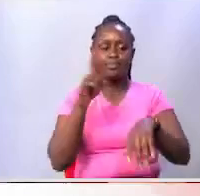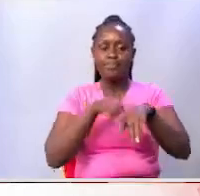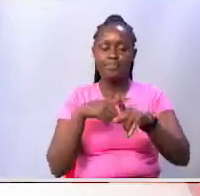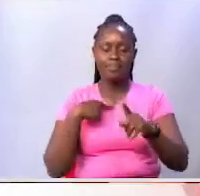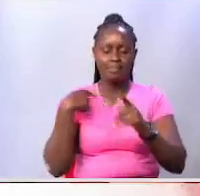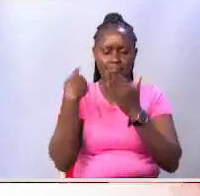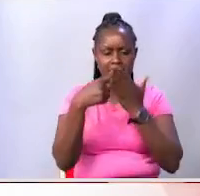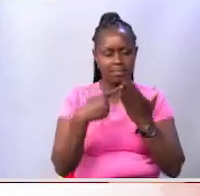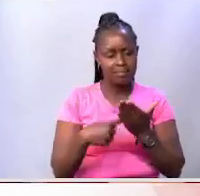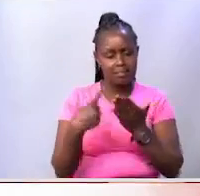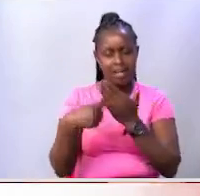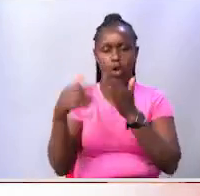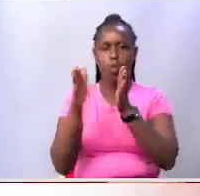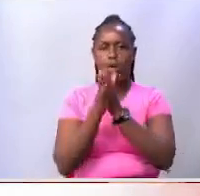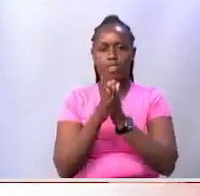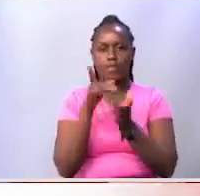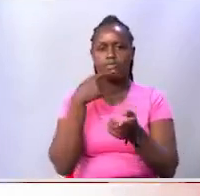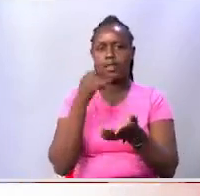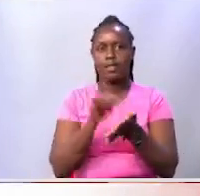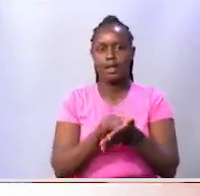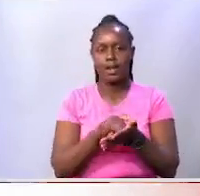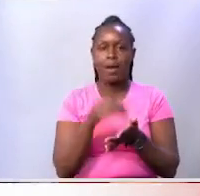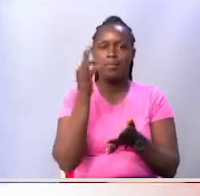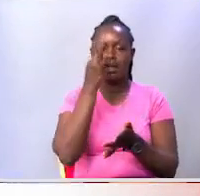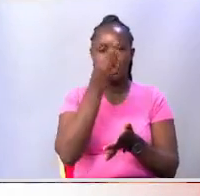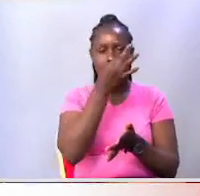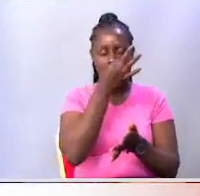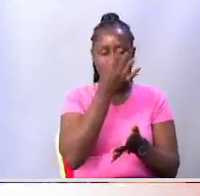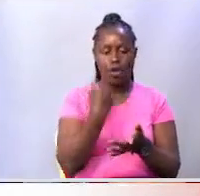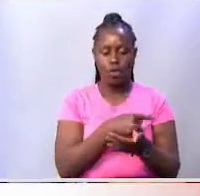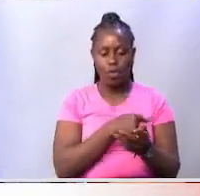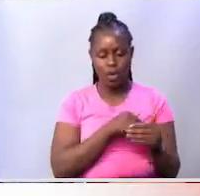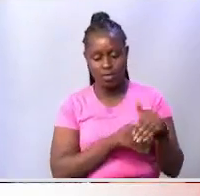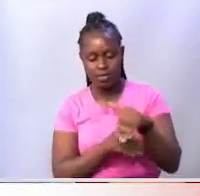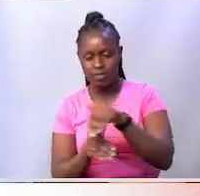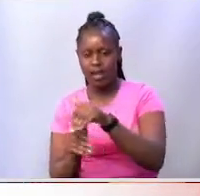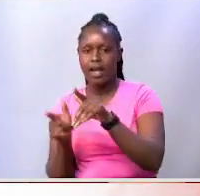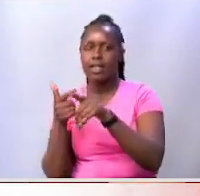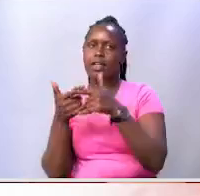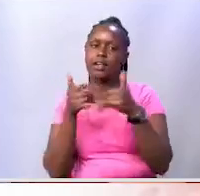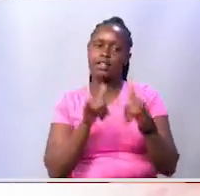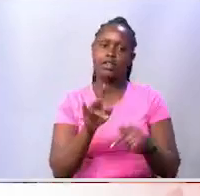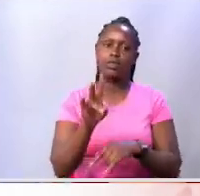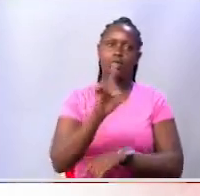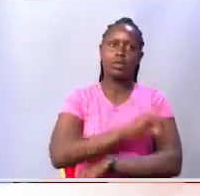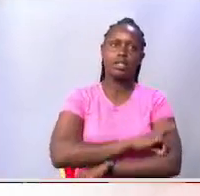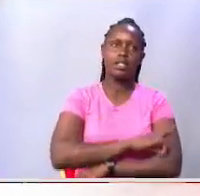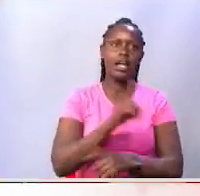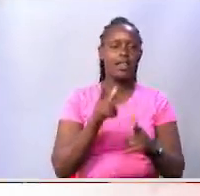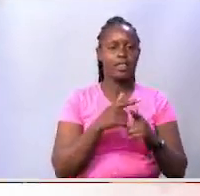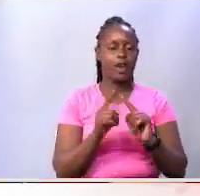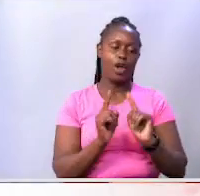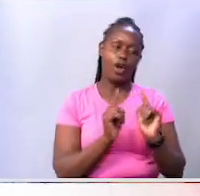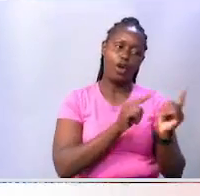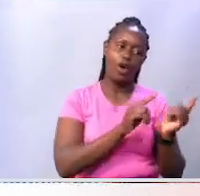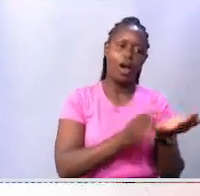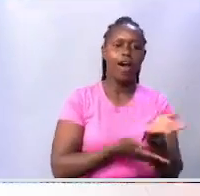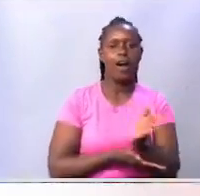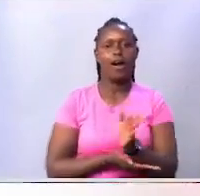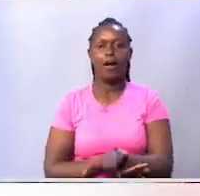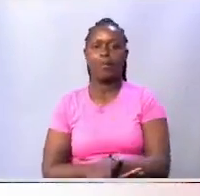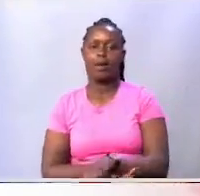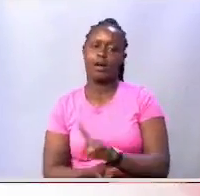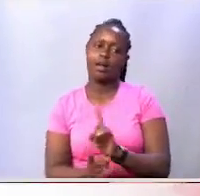yeye na kumwambia Nyeri tunaenda hivi. Alikaa siku mbili na ilikuwa tu ni anaenda kidogo anarudia